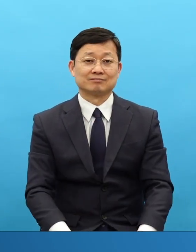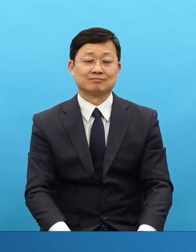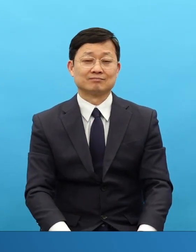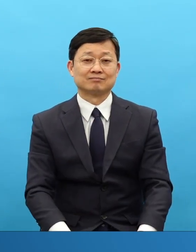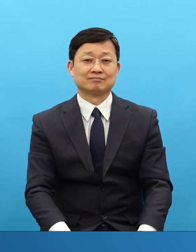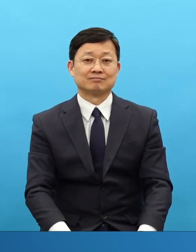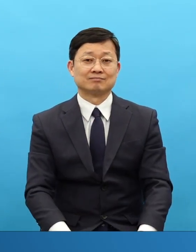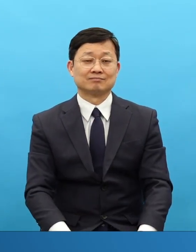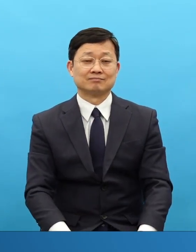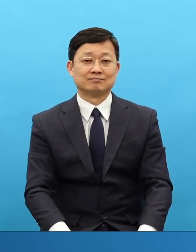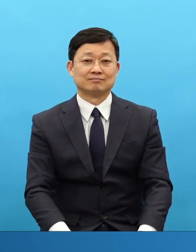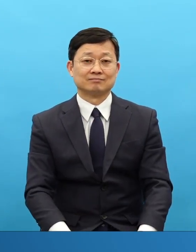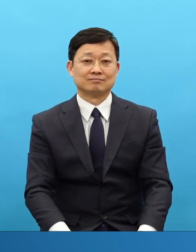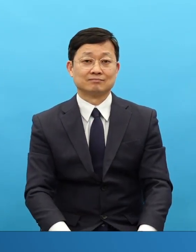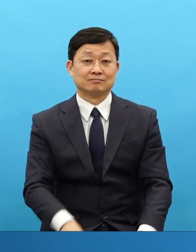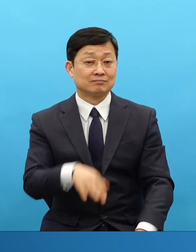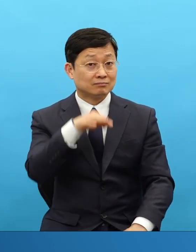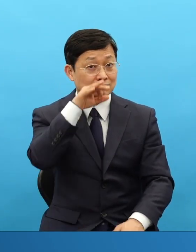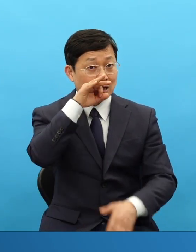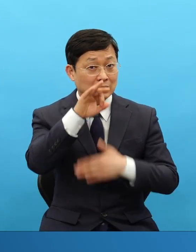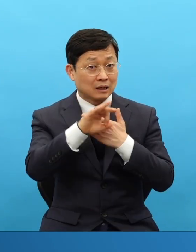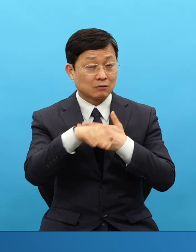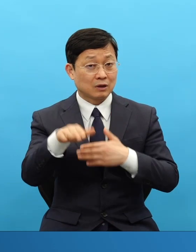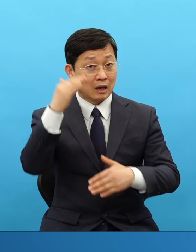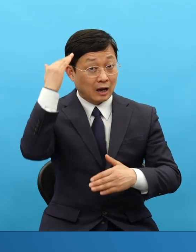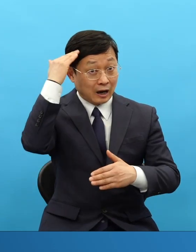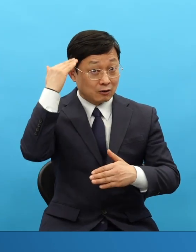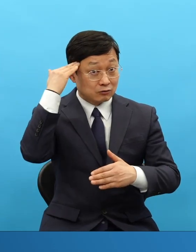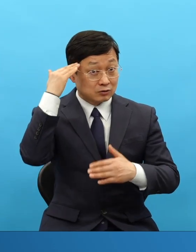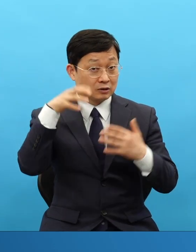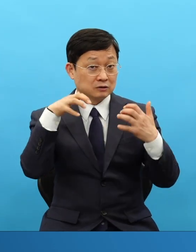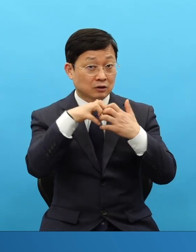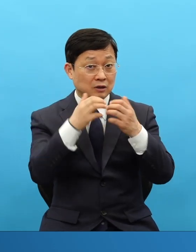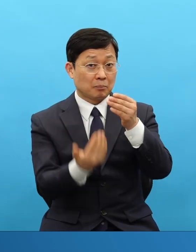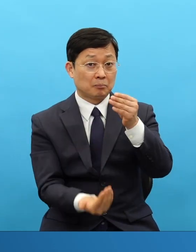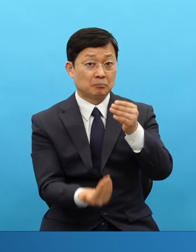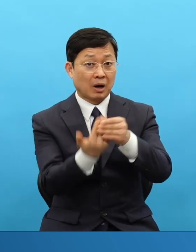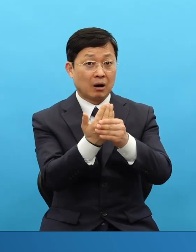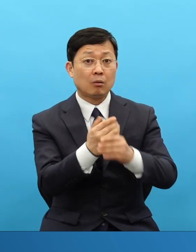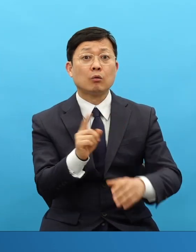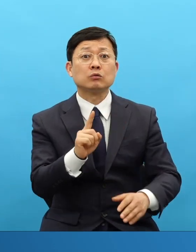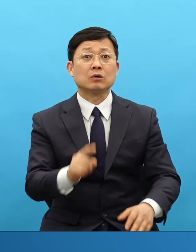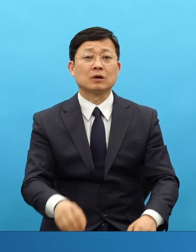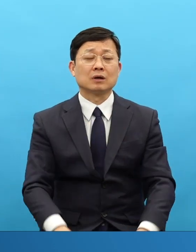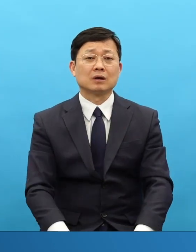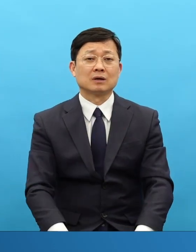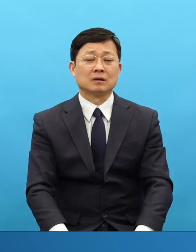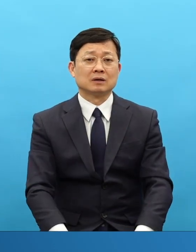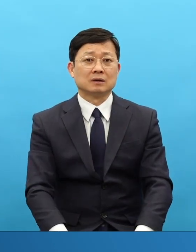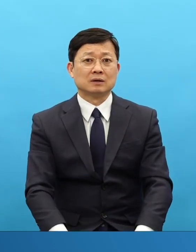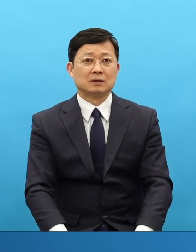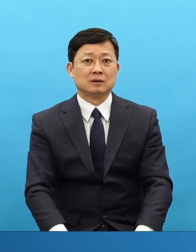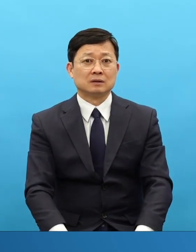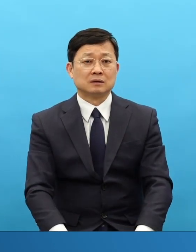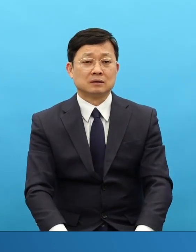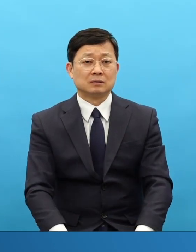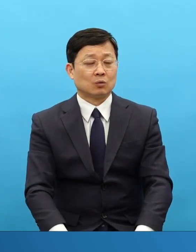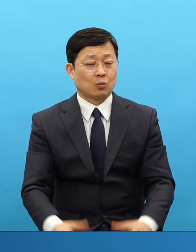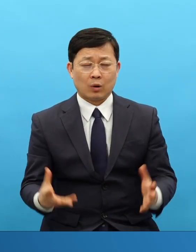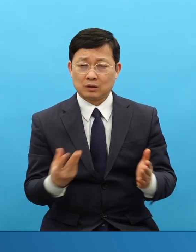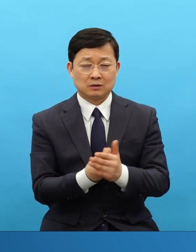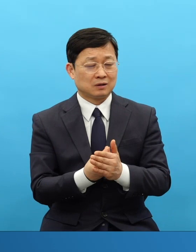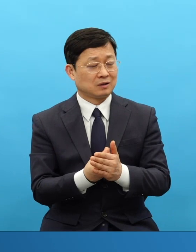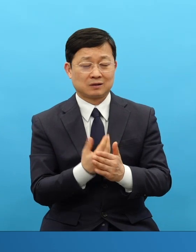만약에 우리나라가 전쟁이 났다 할 때는 다른 얘기가